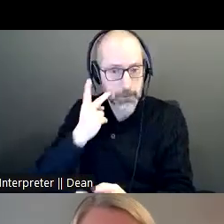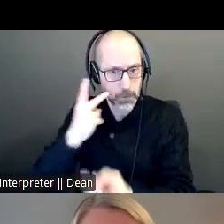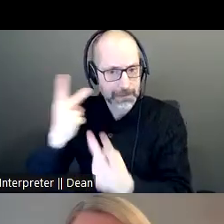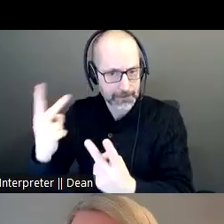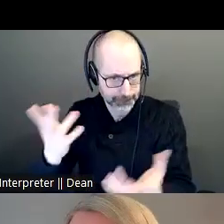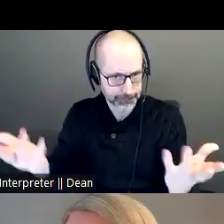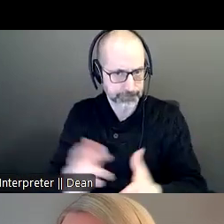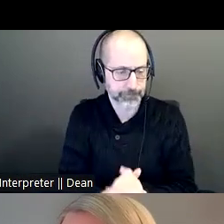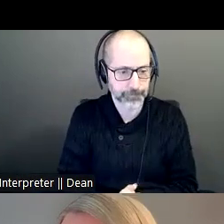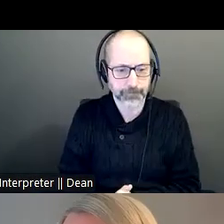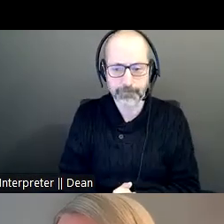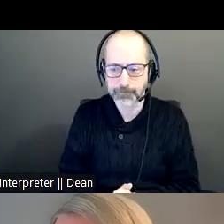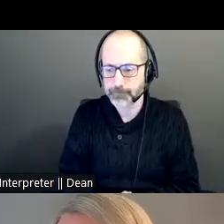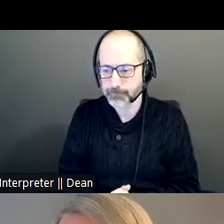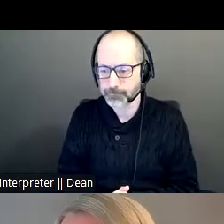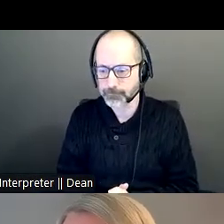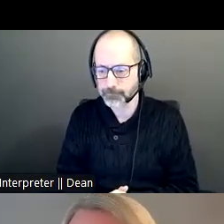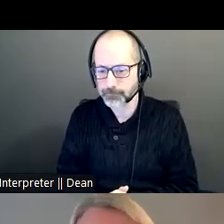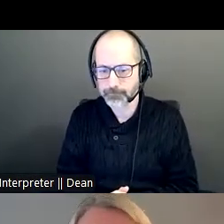commencer ça.